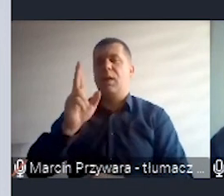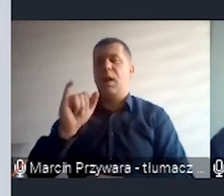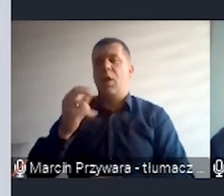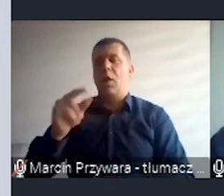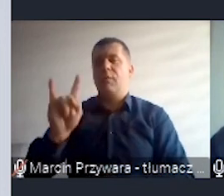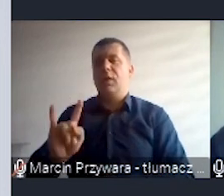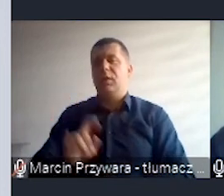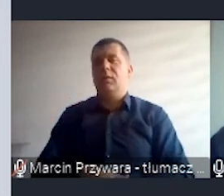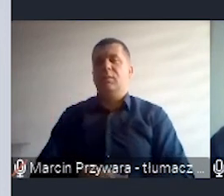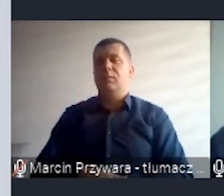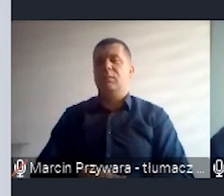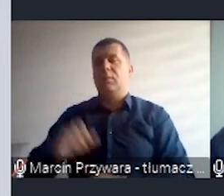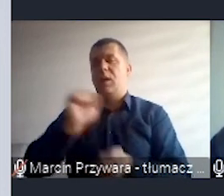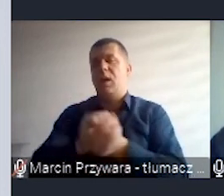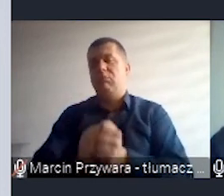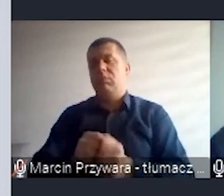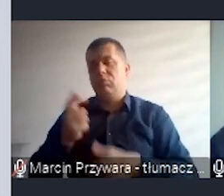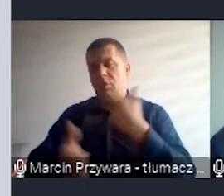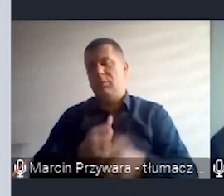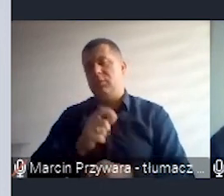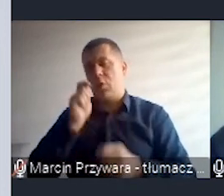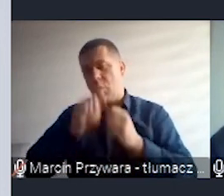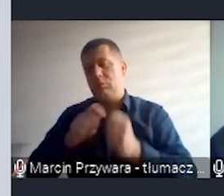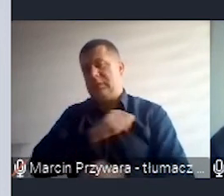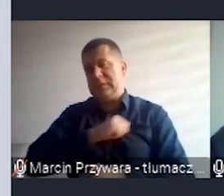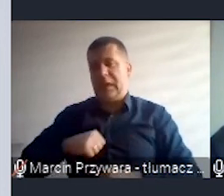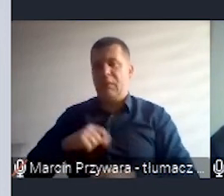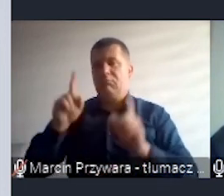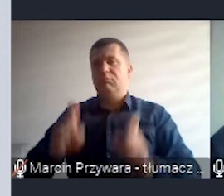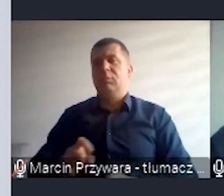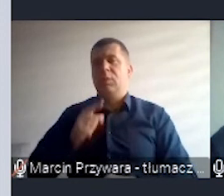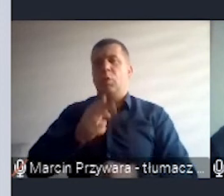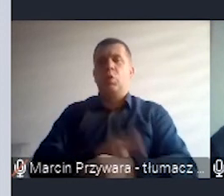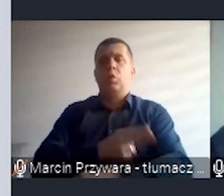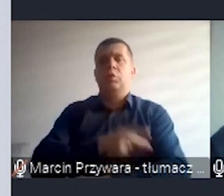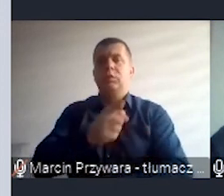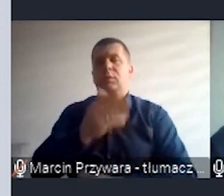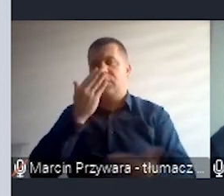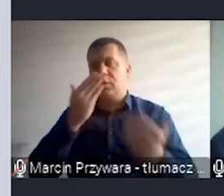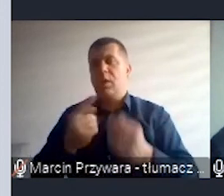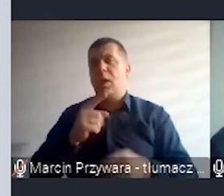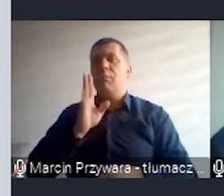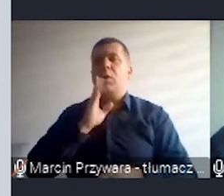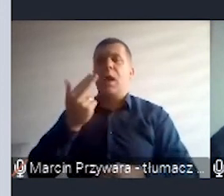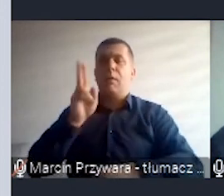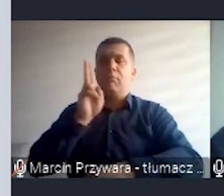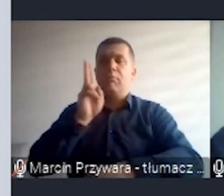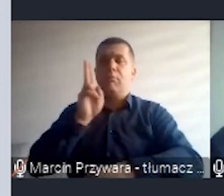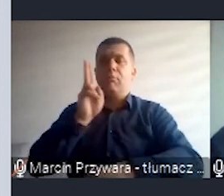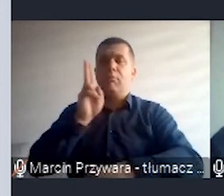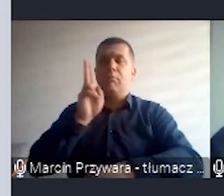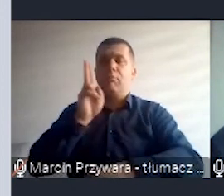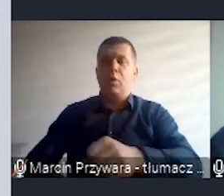krajowym, albo wszczynają kontrolę sami. Powiedziałbym, że ten urząd jest pewnego rodzaju policją